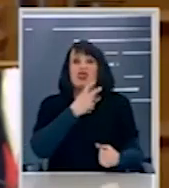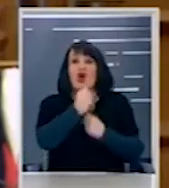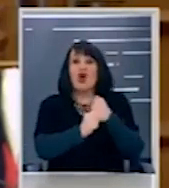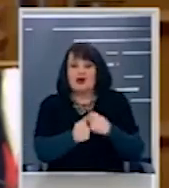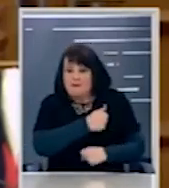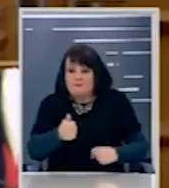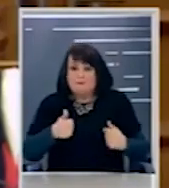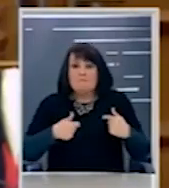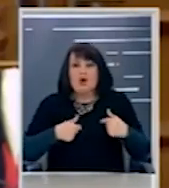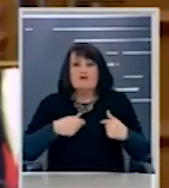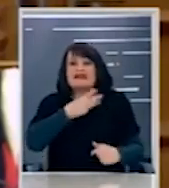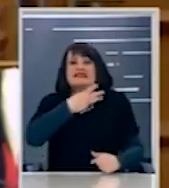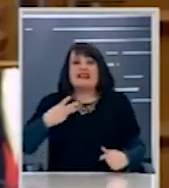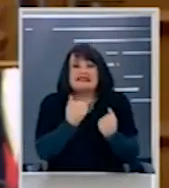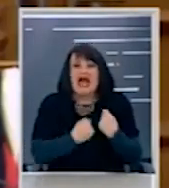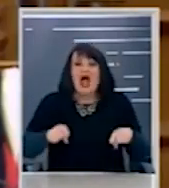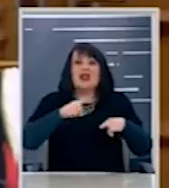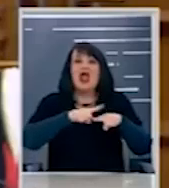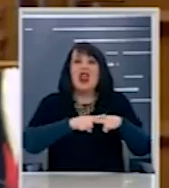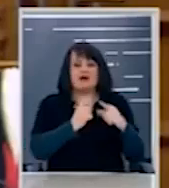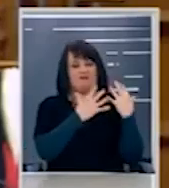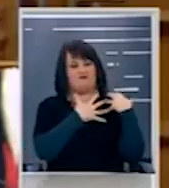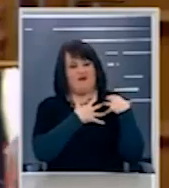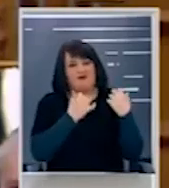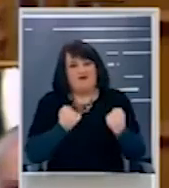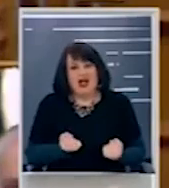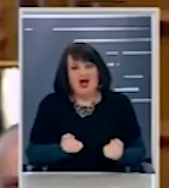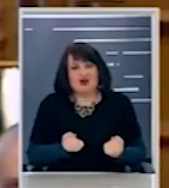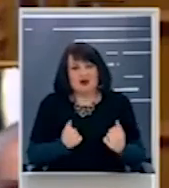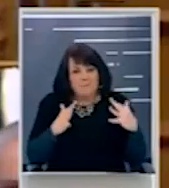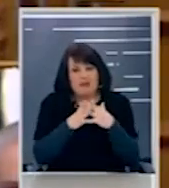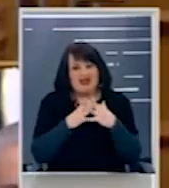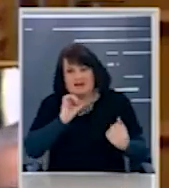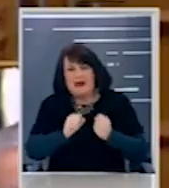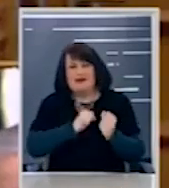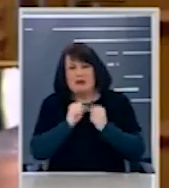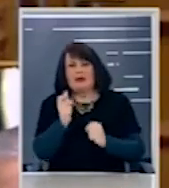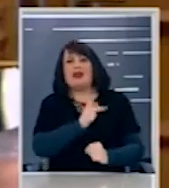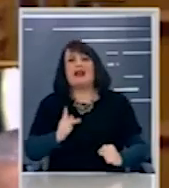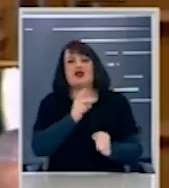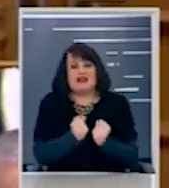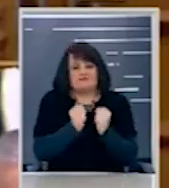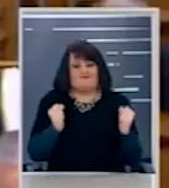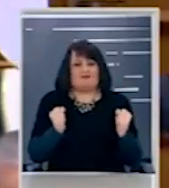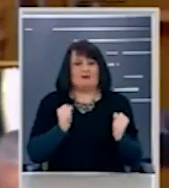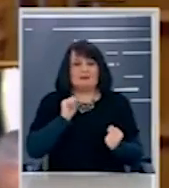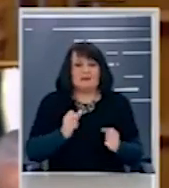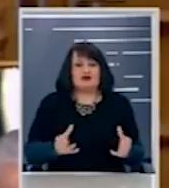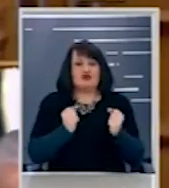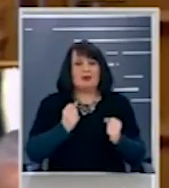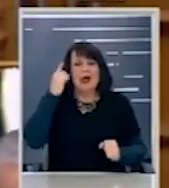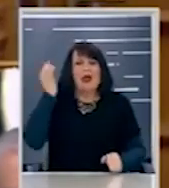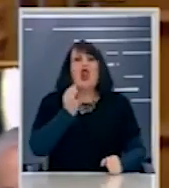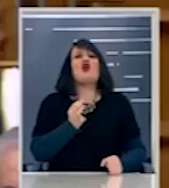τώρα, ΣΥΡΙΖΑ και ΑΝΕΛ, δίνοντας μια μάχη για να κρατήσουμε την κοινωνία όρθια σε παράλογες